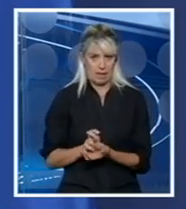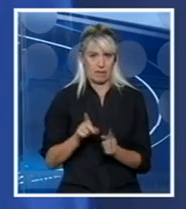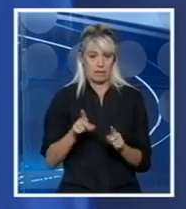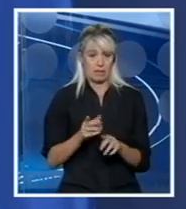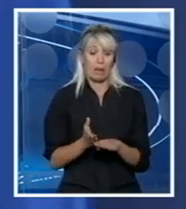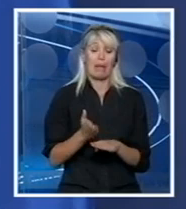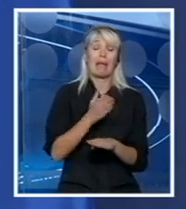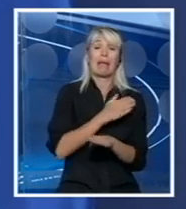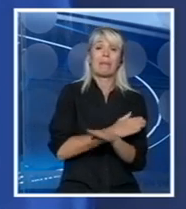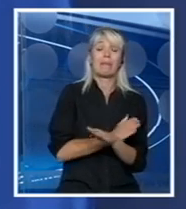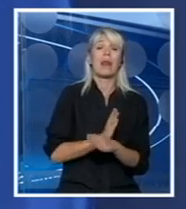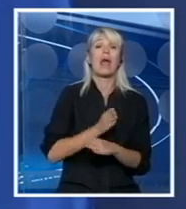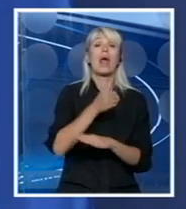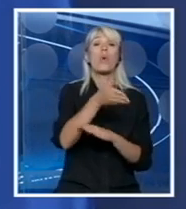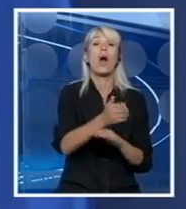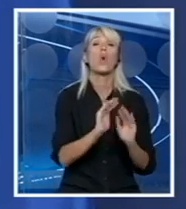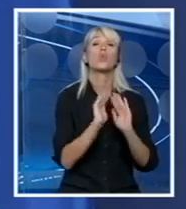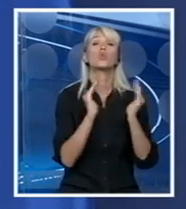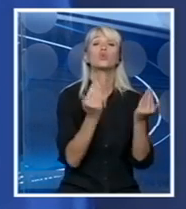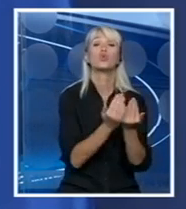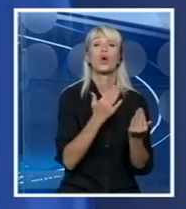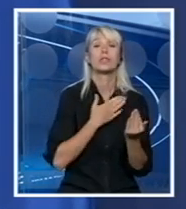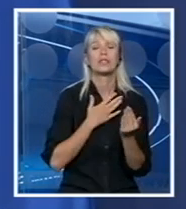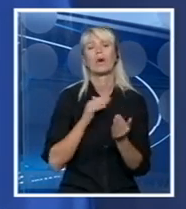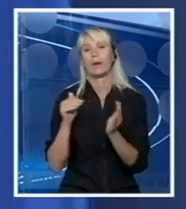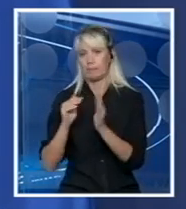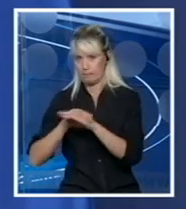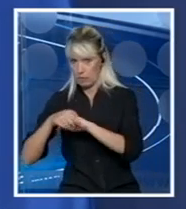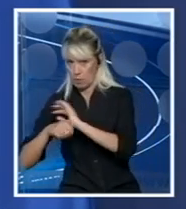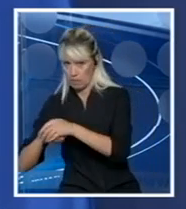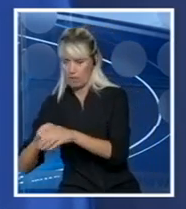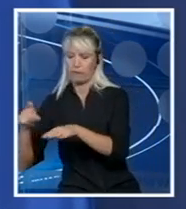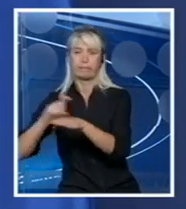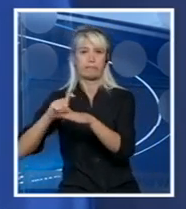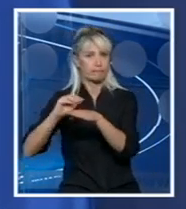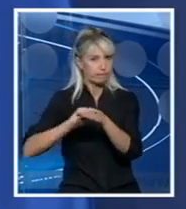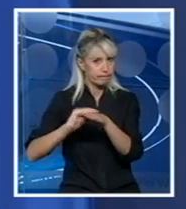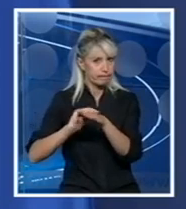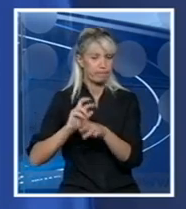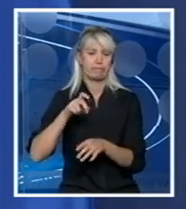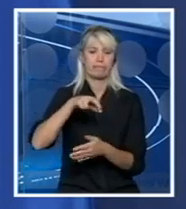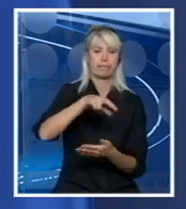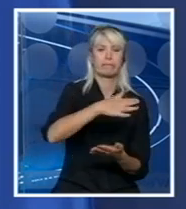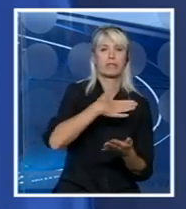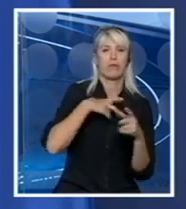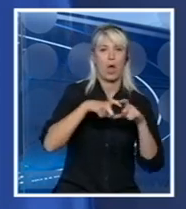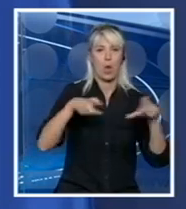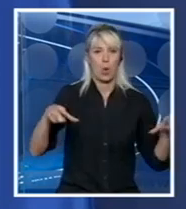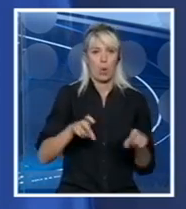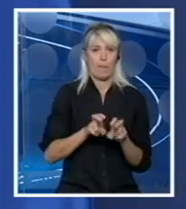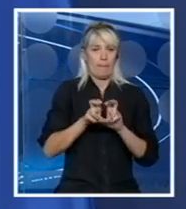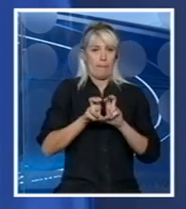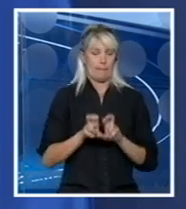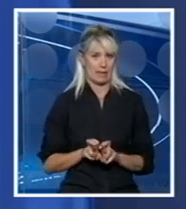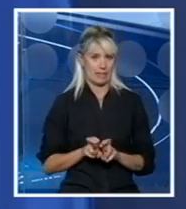u učionicu, treba da opere ruke i eventualno da se organizuje dezinfekcija ruku i odlazi do svoje klupe i